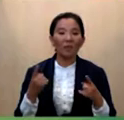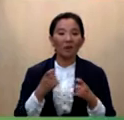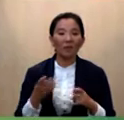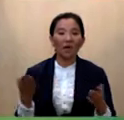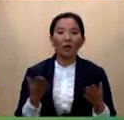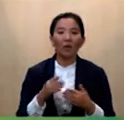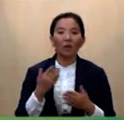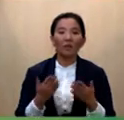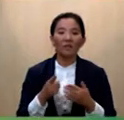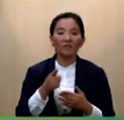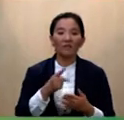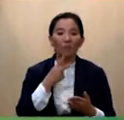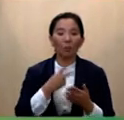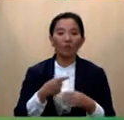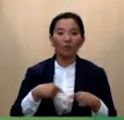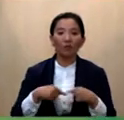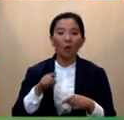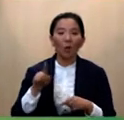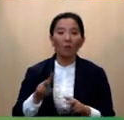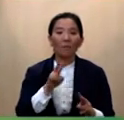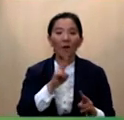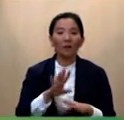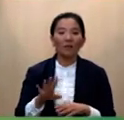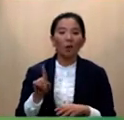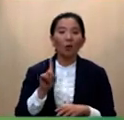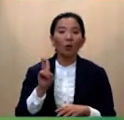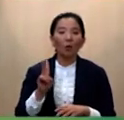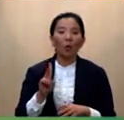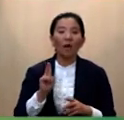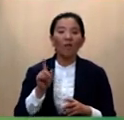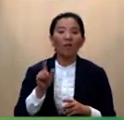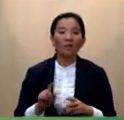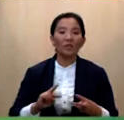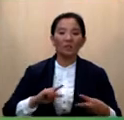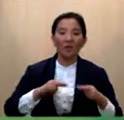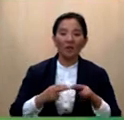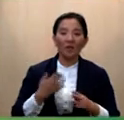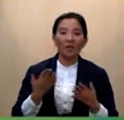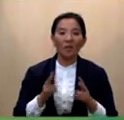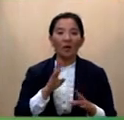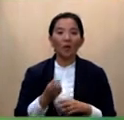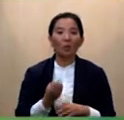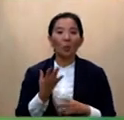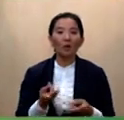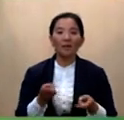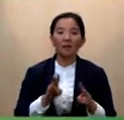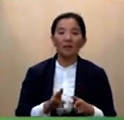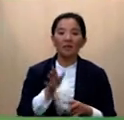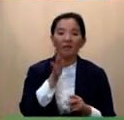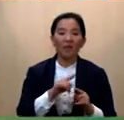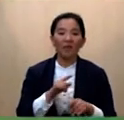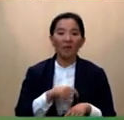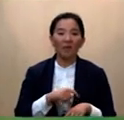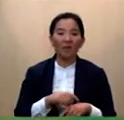который вы есть смотрите футбол он показывает кто кого заменяет либо пока сколько осталось времени